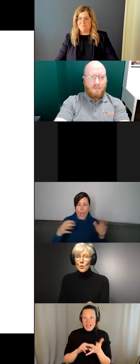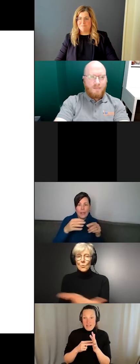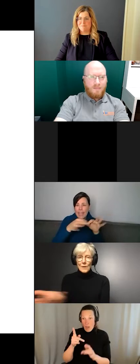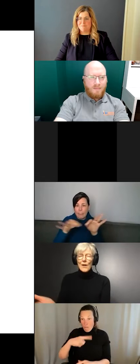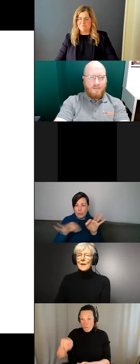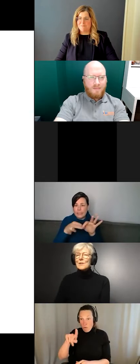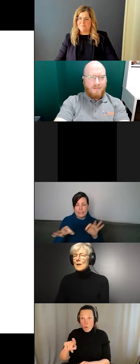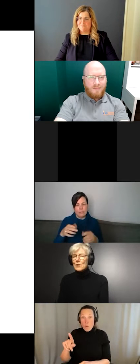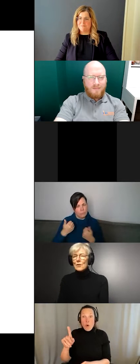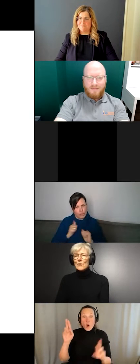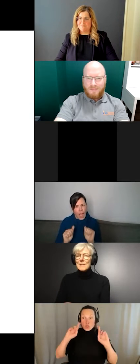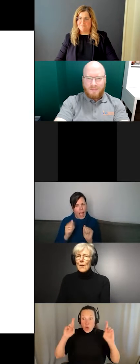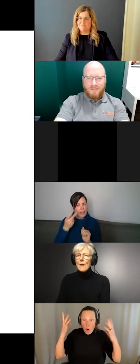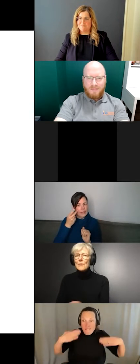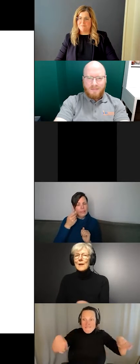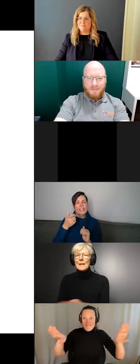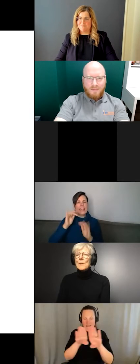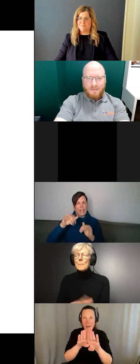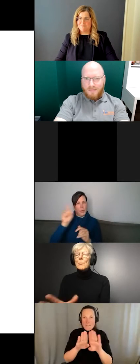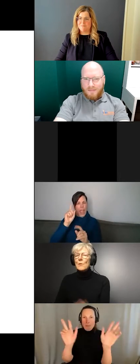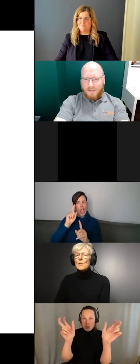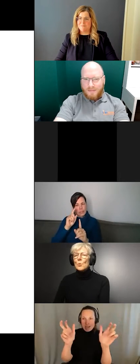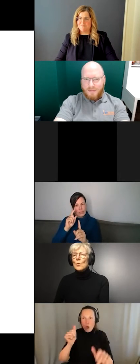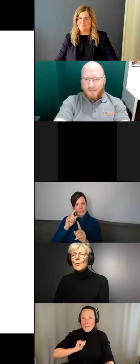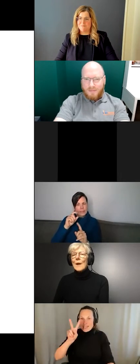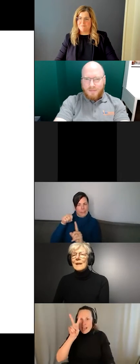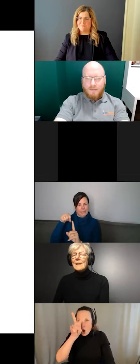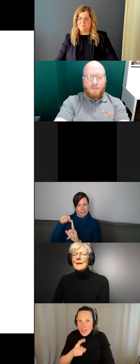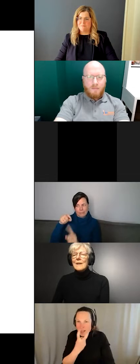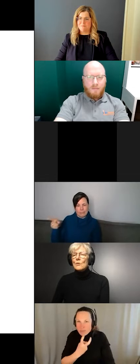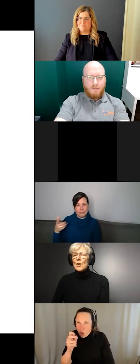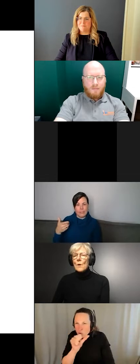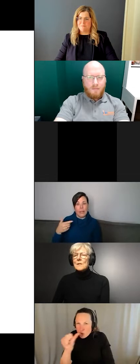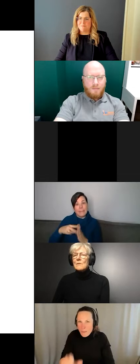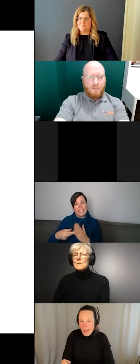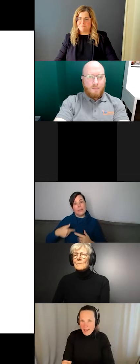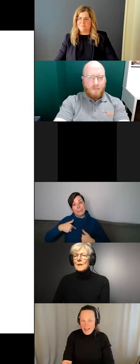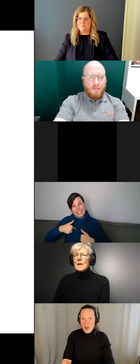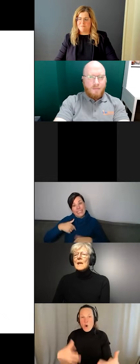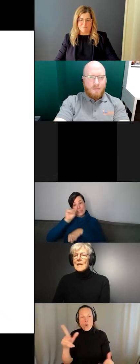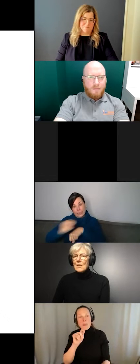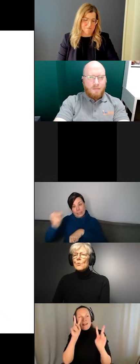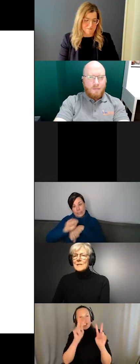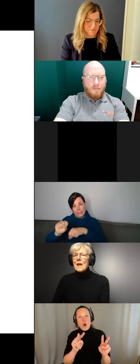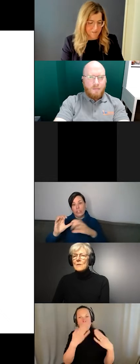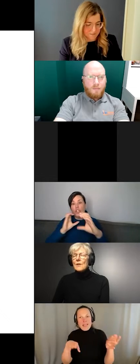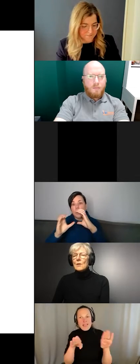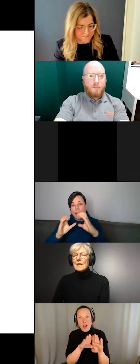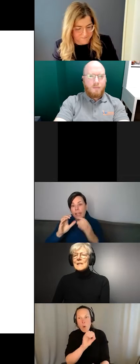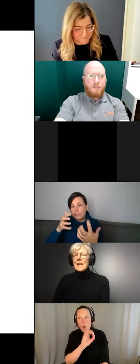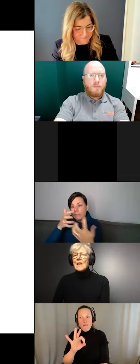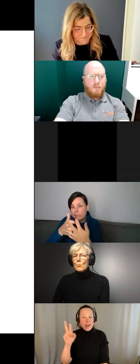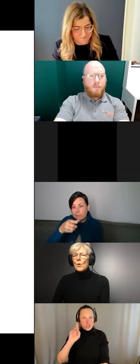facile. Donc, d'essayer d'éteindre votre son que vous dans l'auditoire. Essayez de fermer le son puis d'essayer de lire les